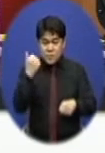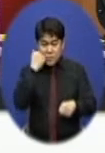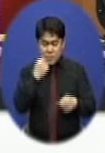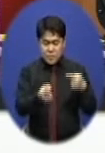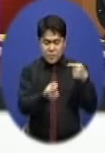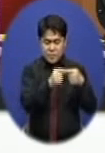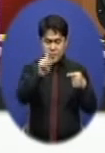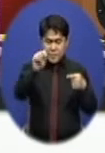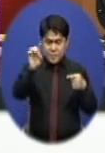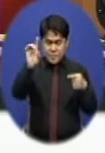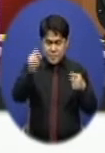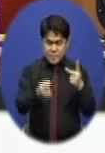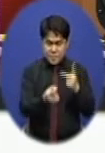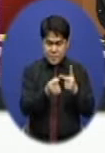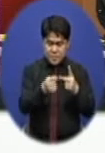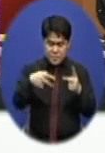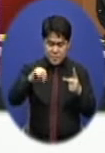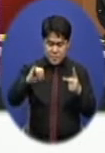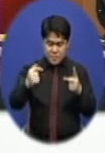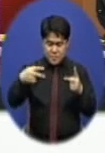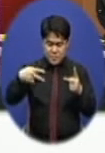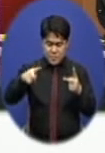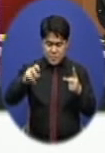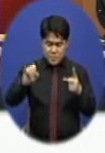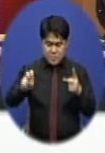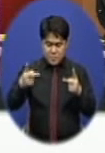3번 세종대왕 정답을 아신 분은